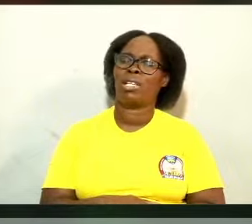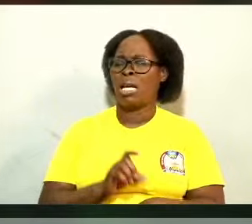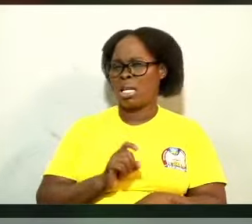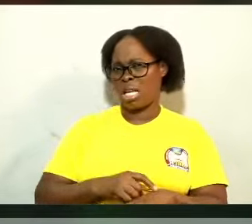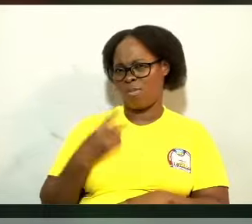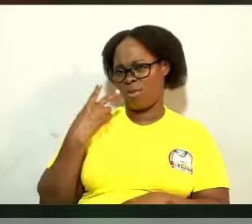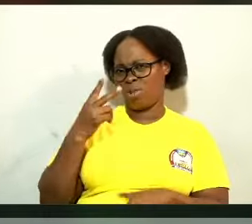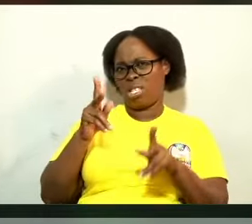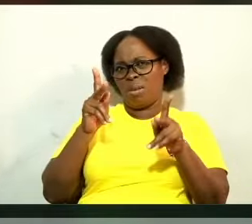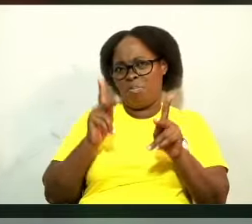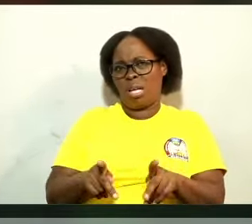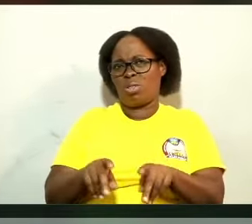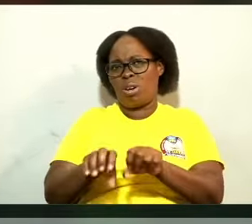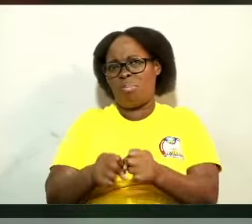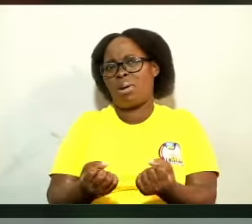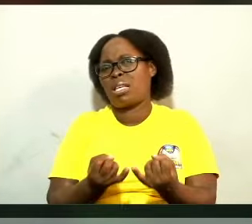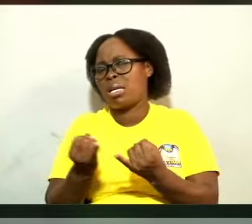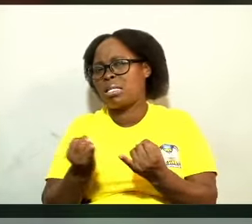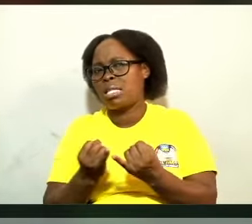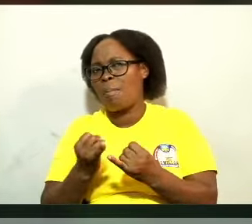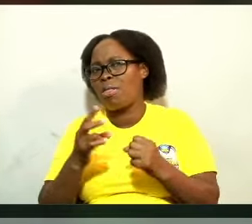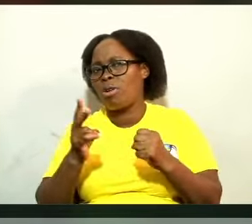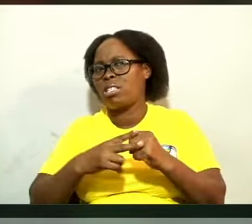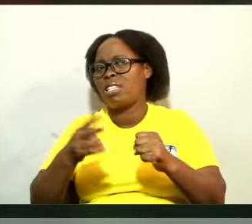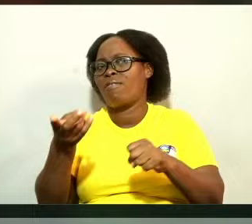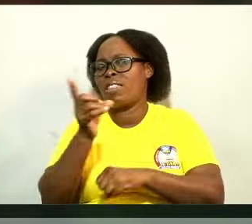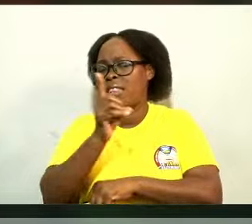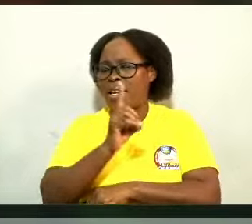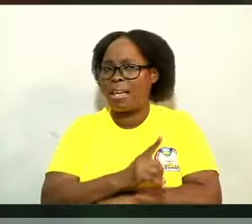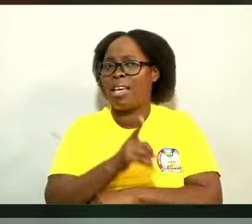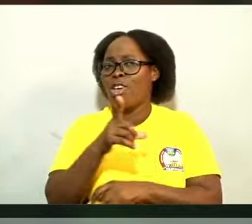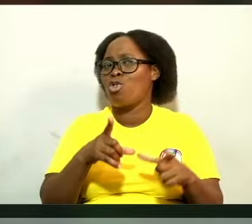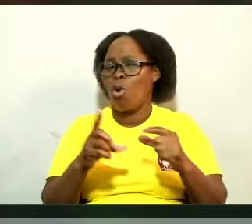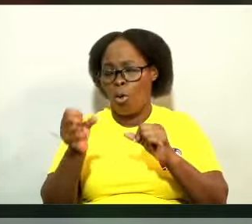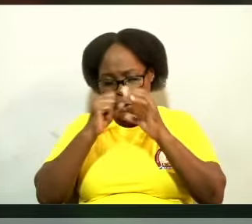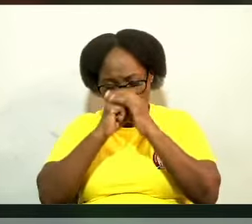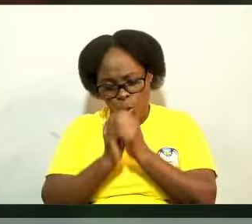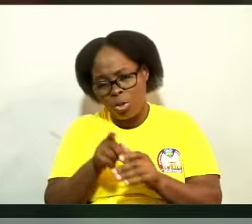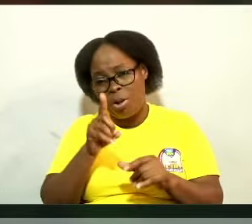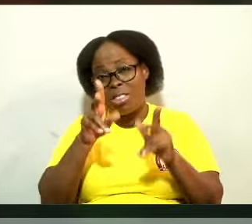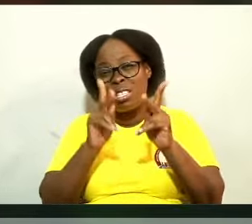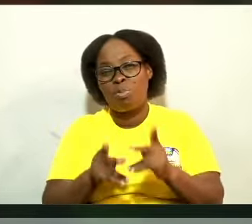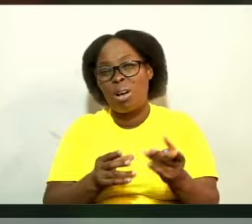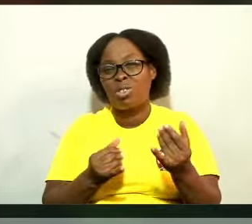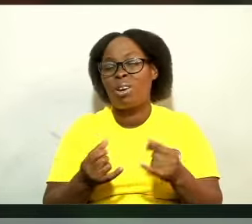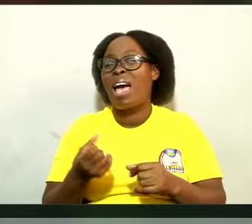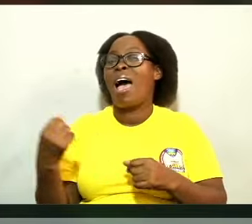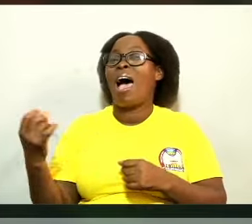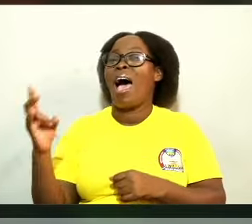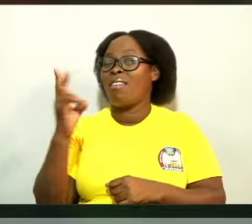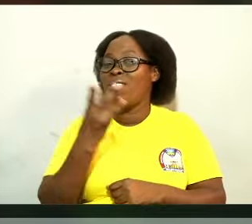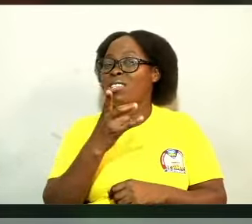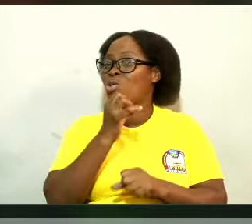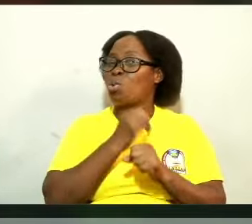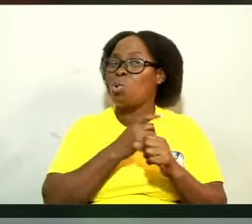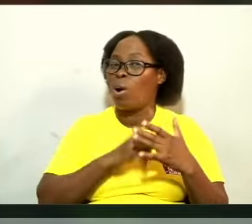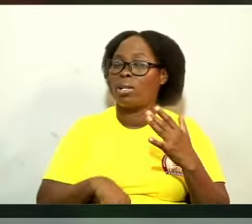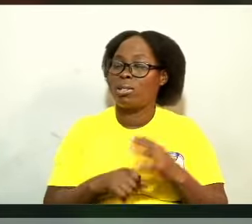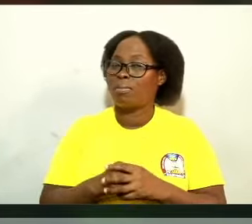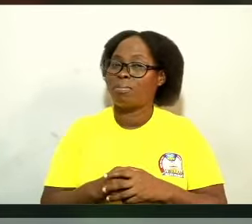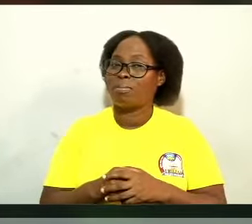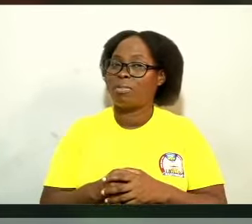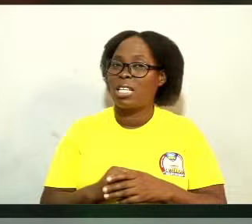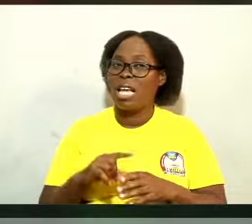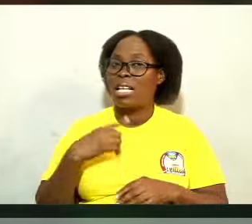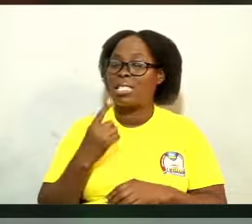Ukikuta mtu anavunja sabato na ni siku ya 7 na uona kwenda kwenye ibada ni msabato, una cha kumfanya?